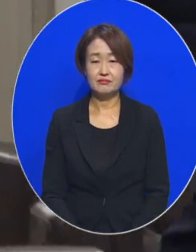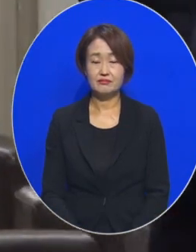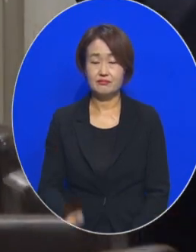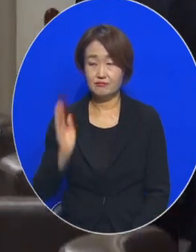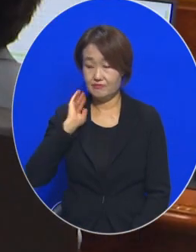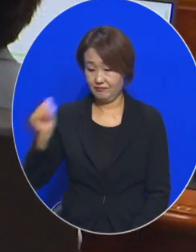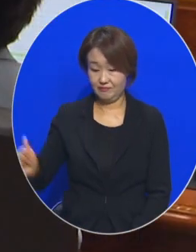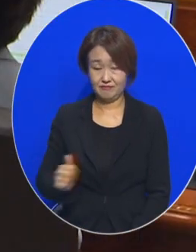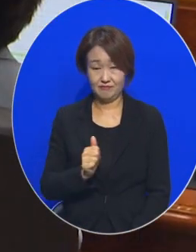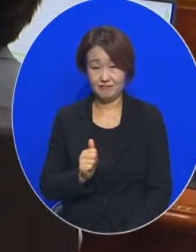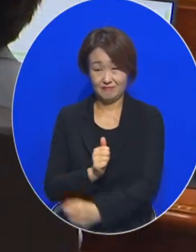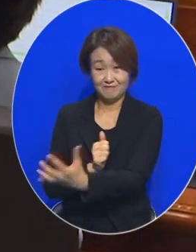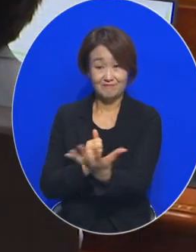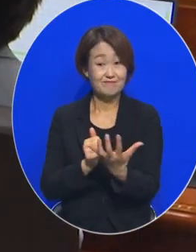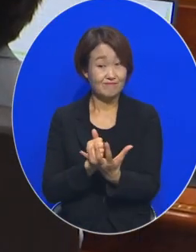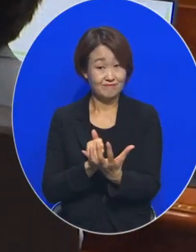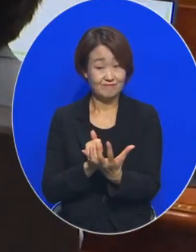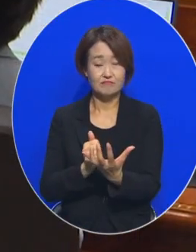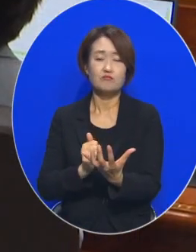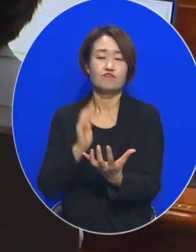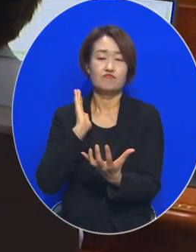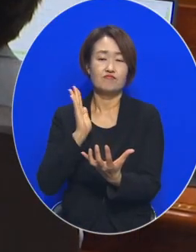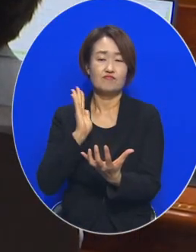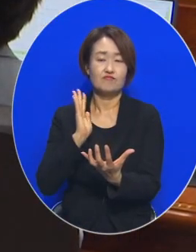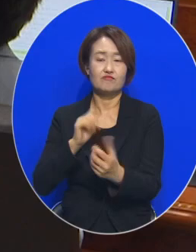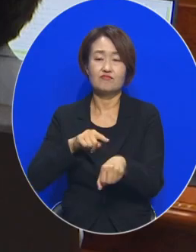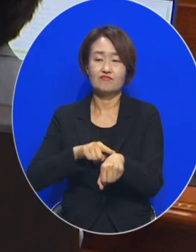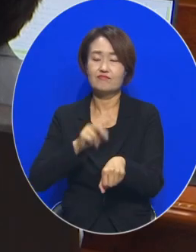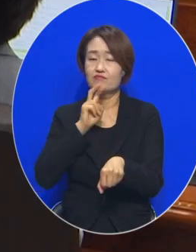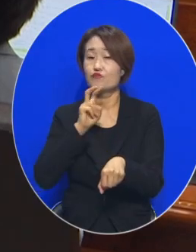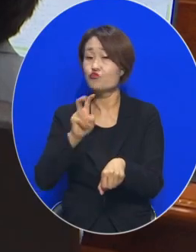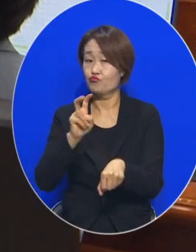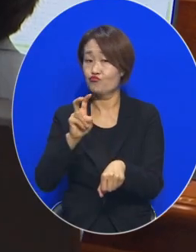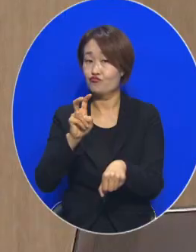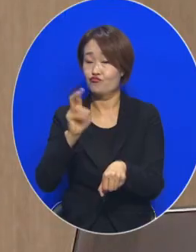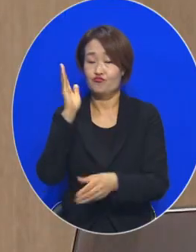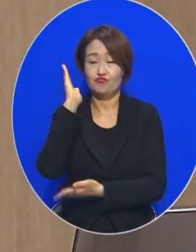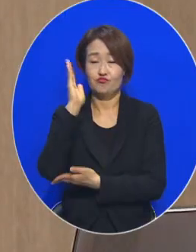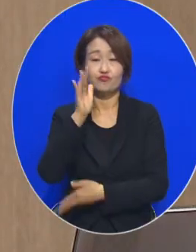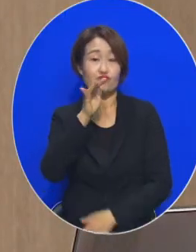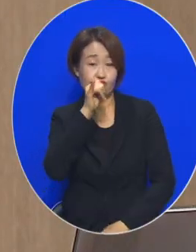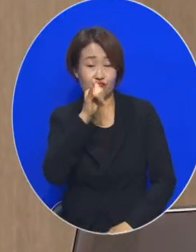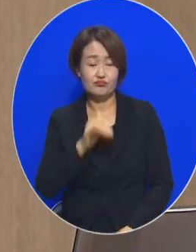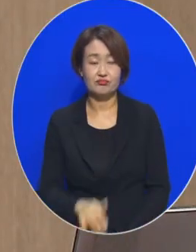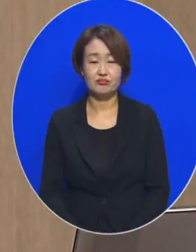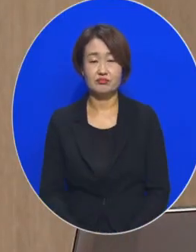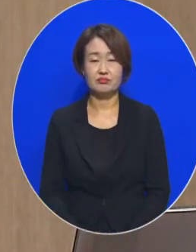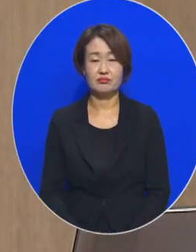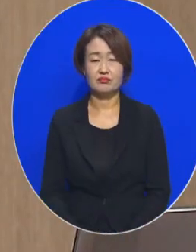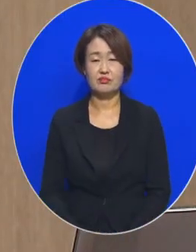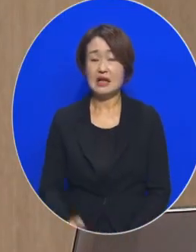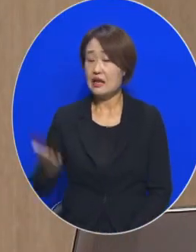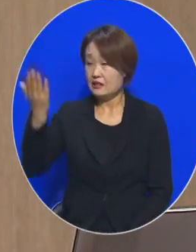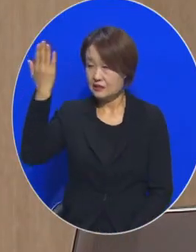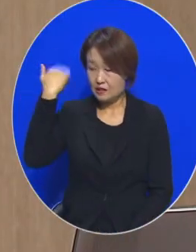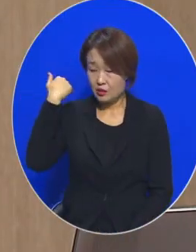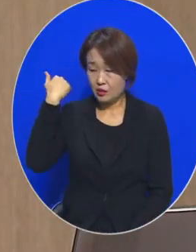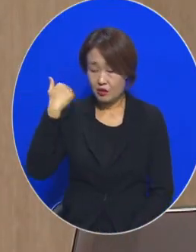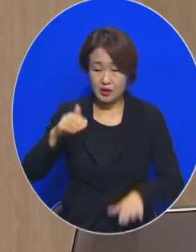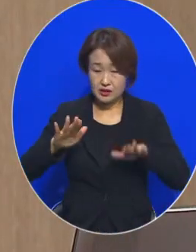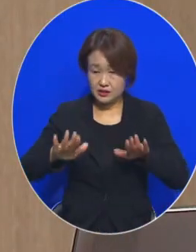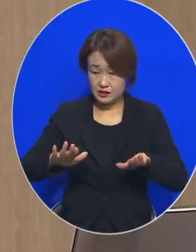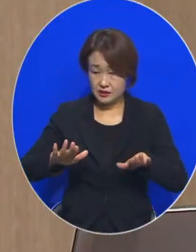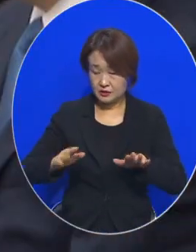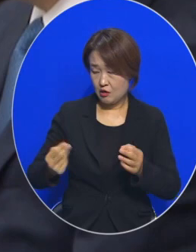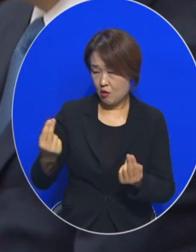윤석열 대통령은 이례적으로 약 20분간의 모두 발언으로 국무회의를 시작했습니다. 만약 우리가 현재와 과거를 서로